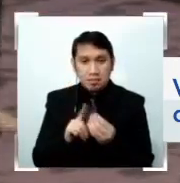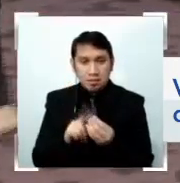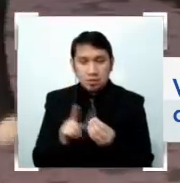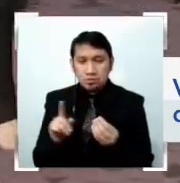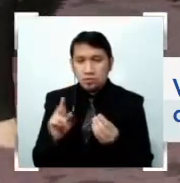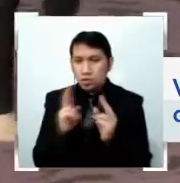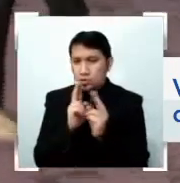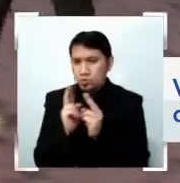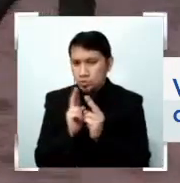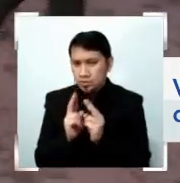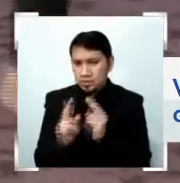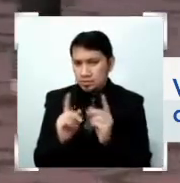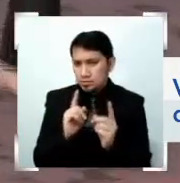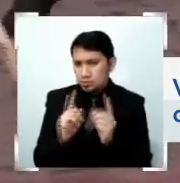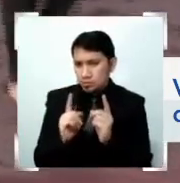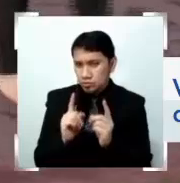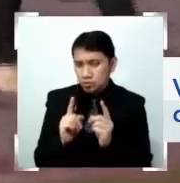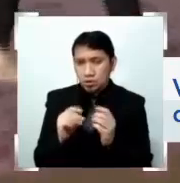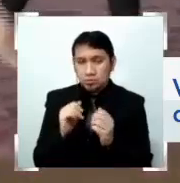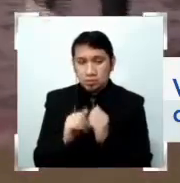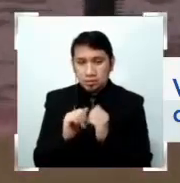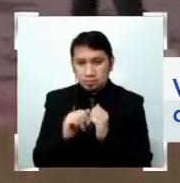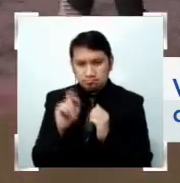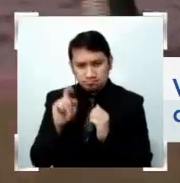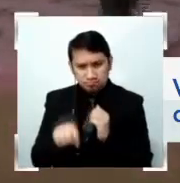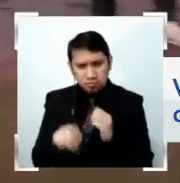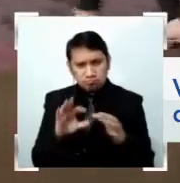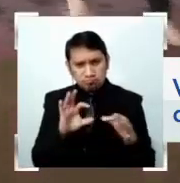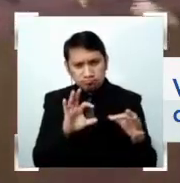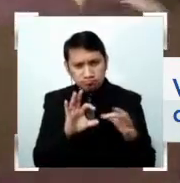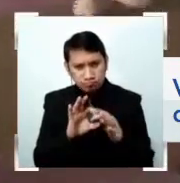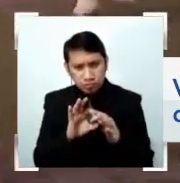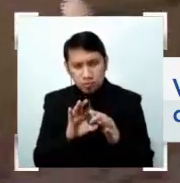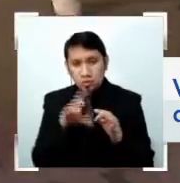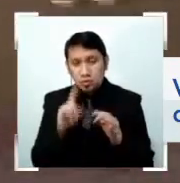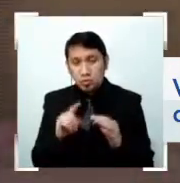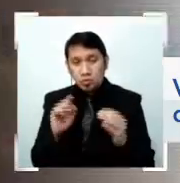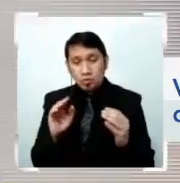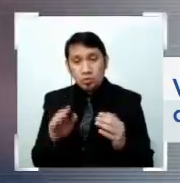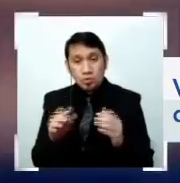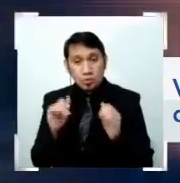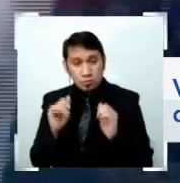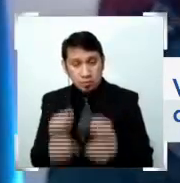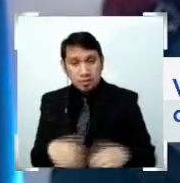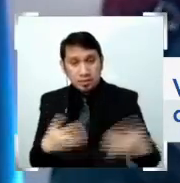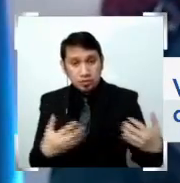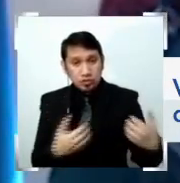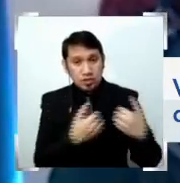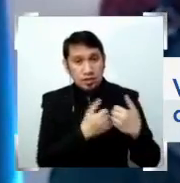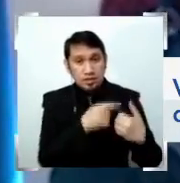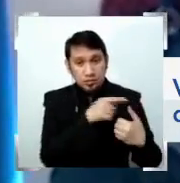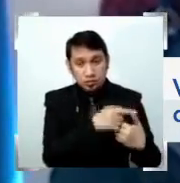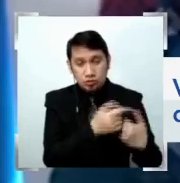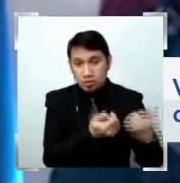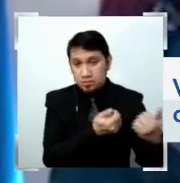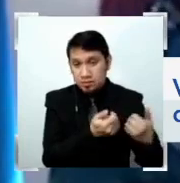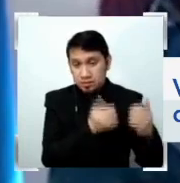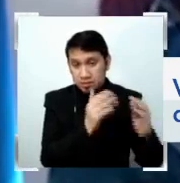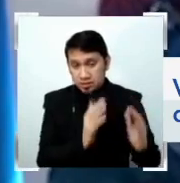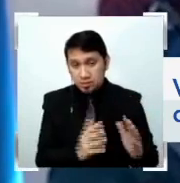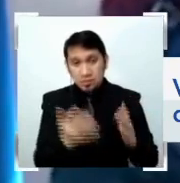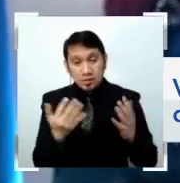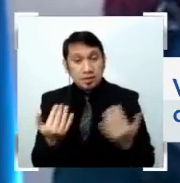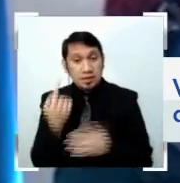talks para pagkaisahin sana ang mga pwedeng itapat sa kandidato ng administrasyon. Sa kanyang pagharap sa Rotary Club